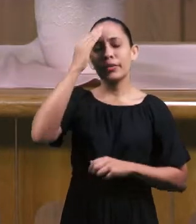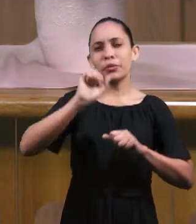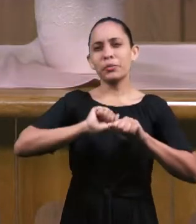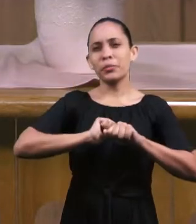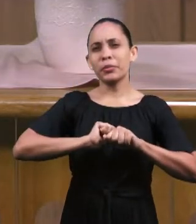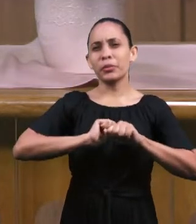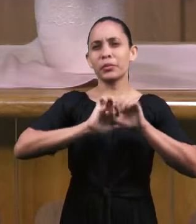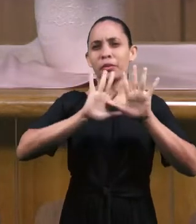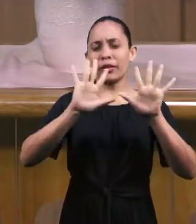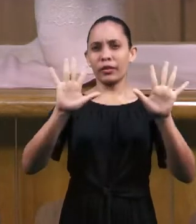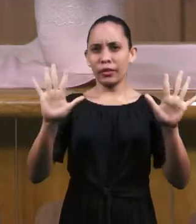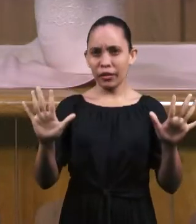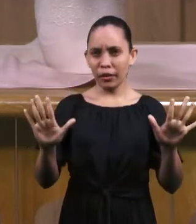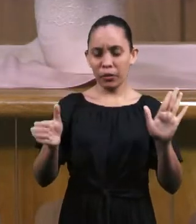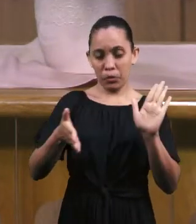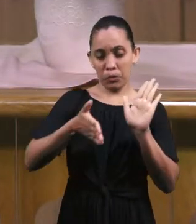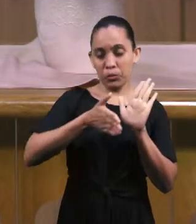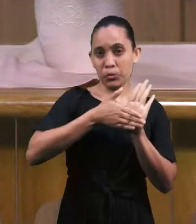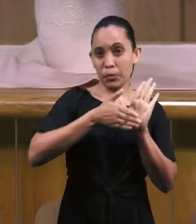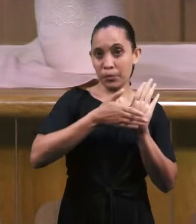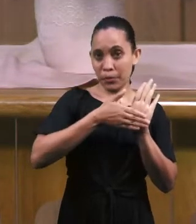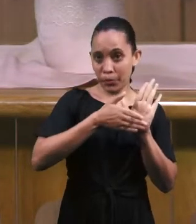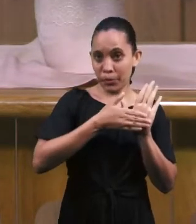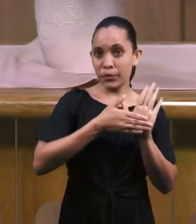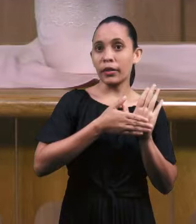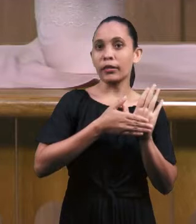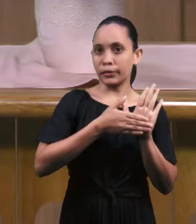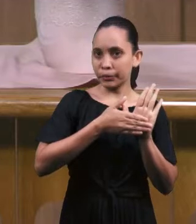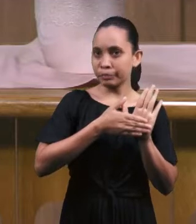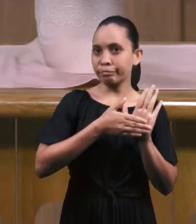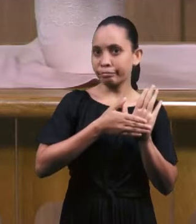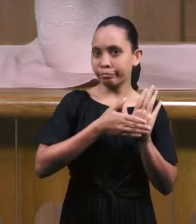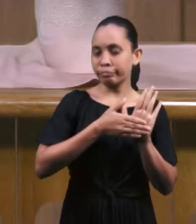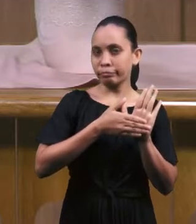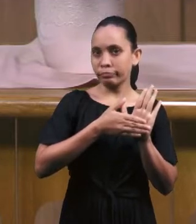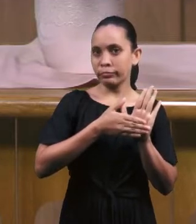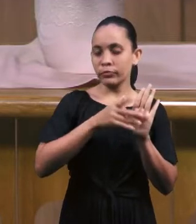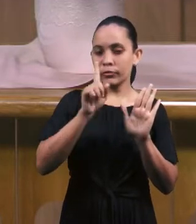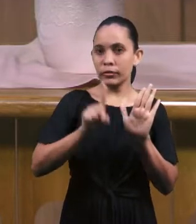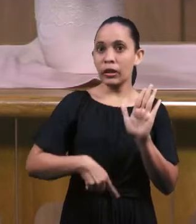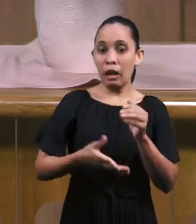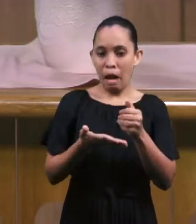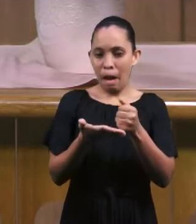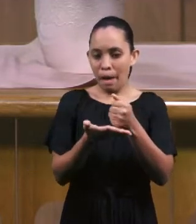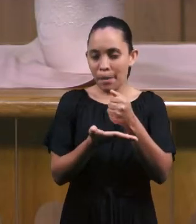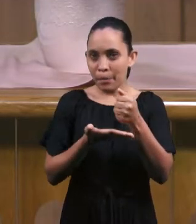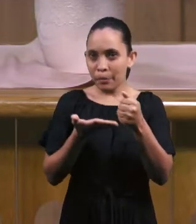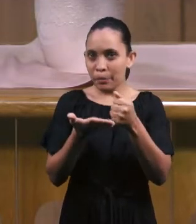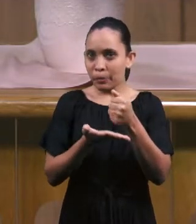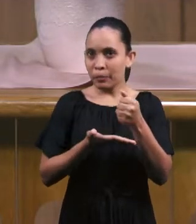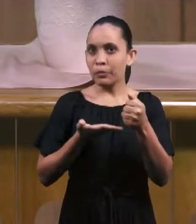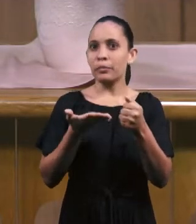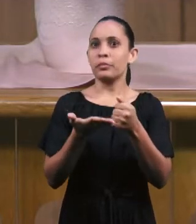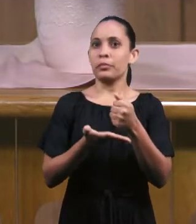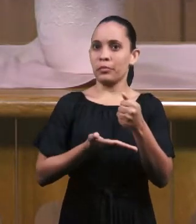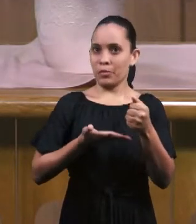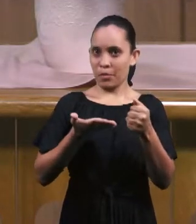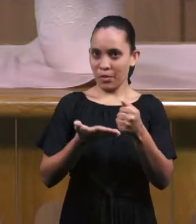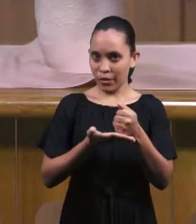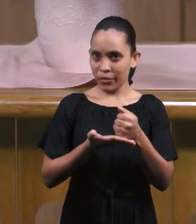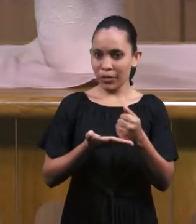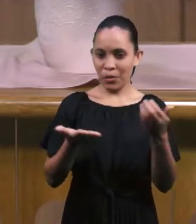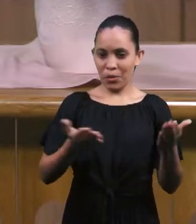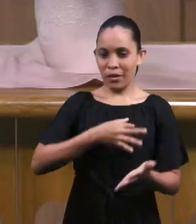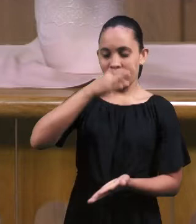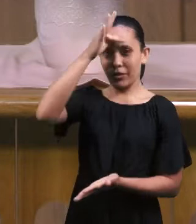définition claire de tout le projet que Dieu avait, qui d'ailleurs, c'était la base de tout. C'était la justification par la